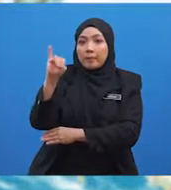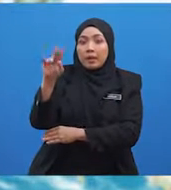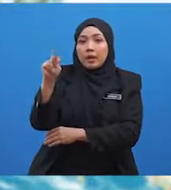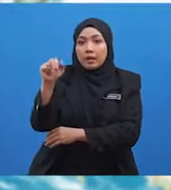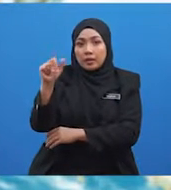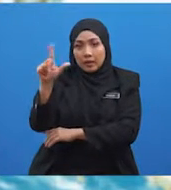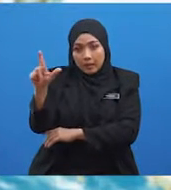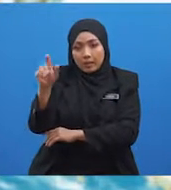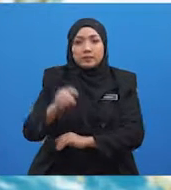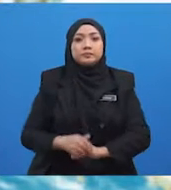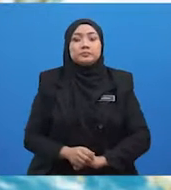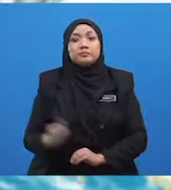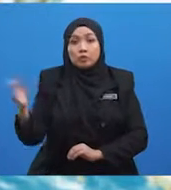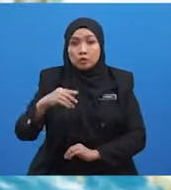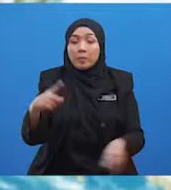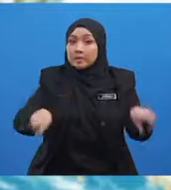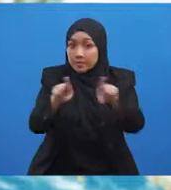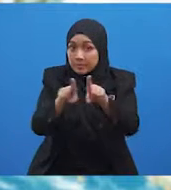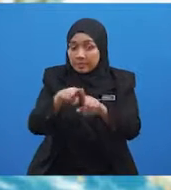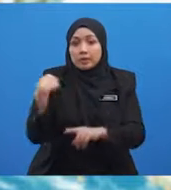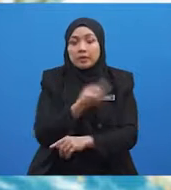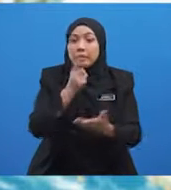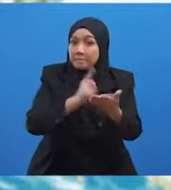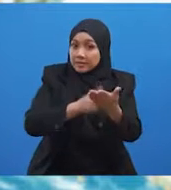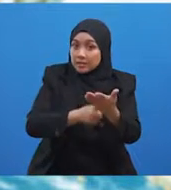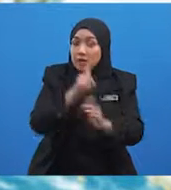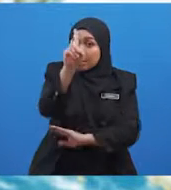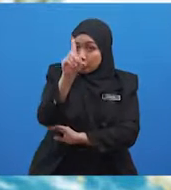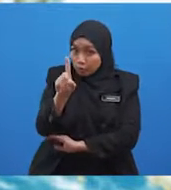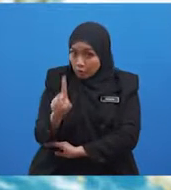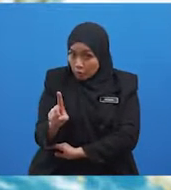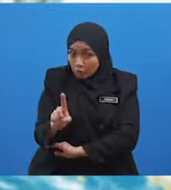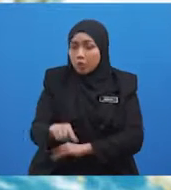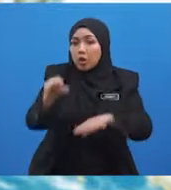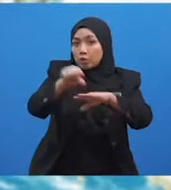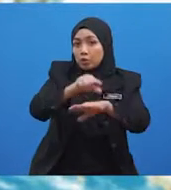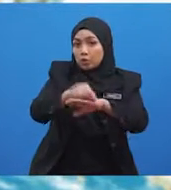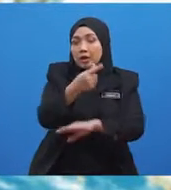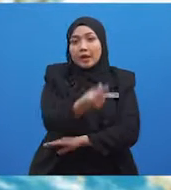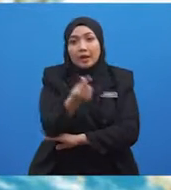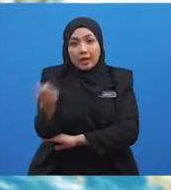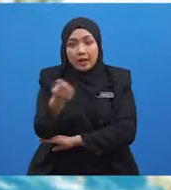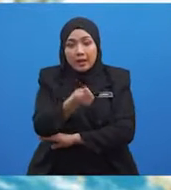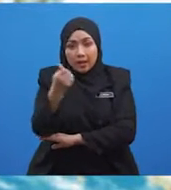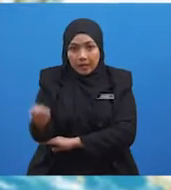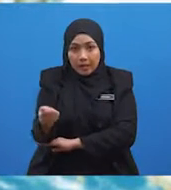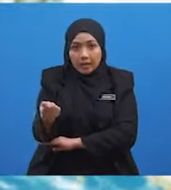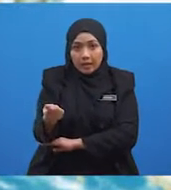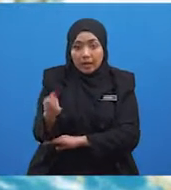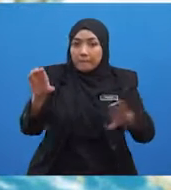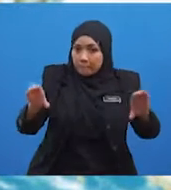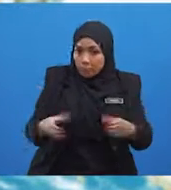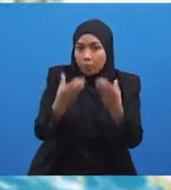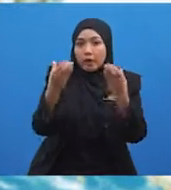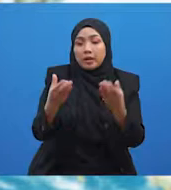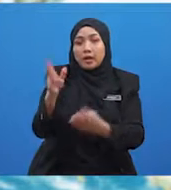Jom sama-sama kita bincangkan satu persatu kegunaan alat membuat keputusan kualitatif.